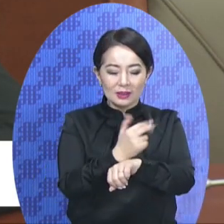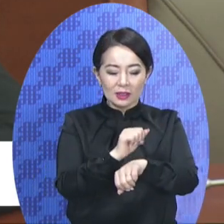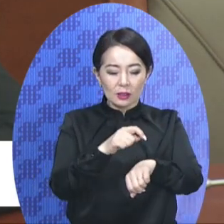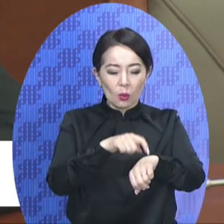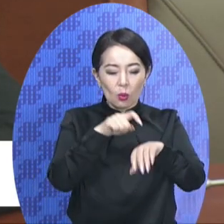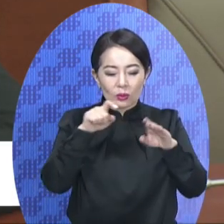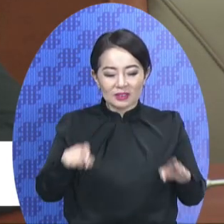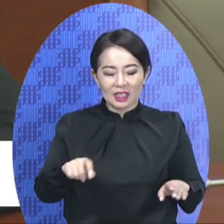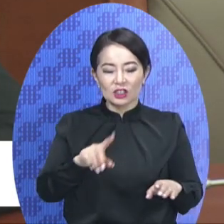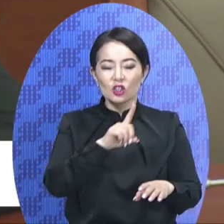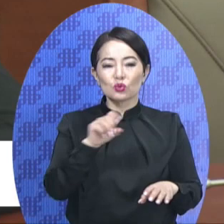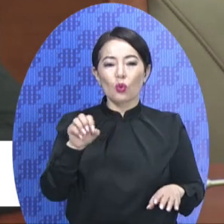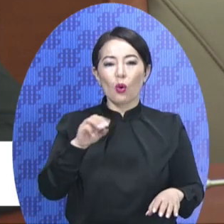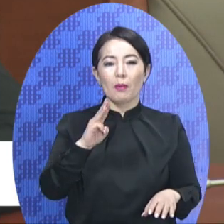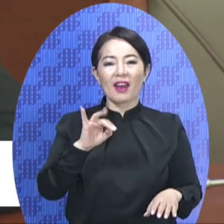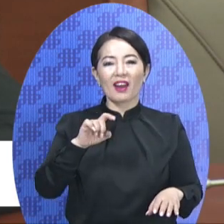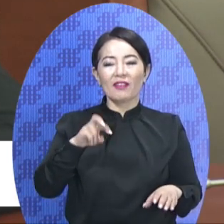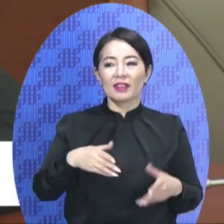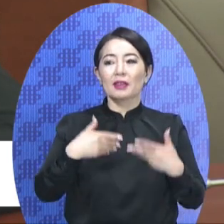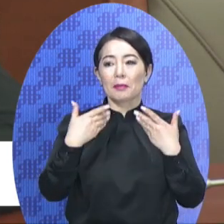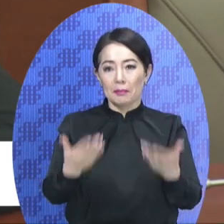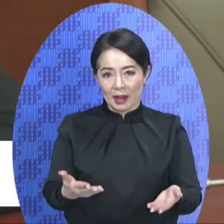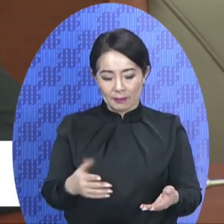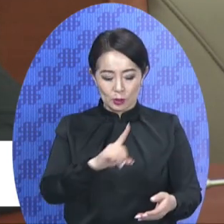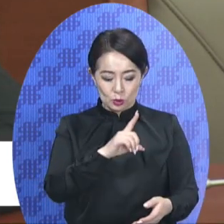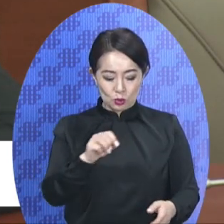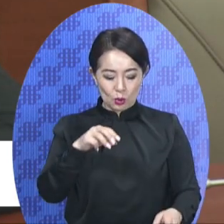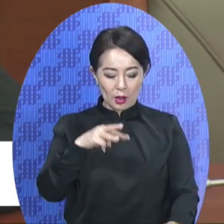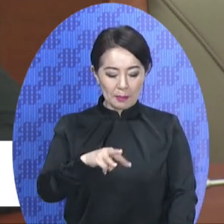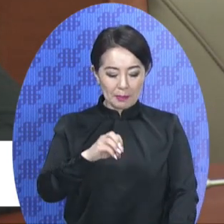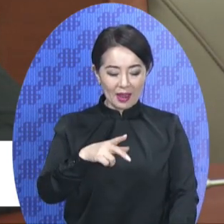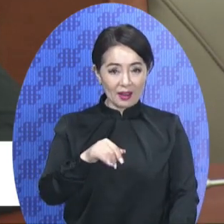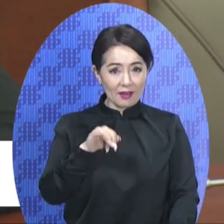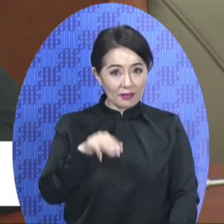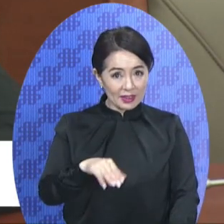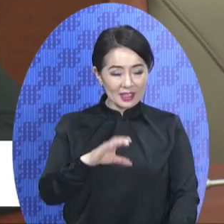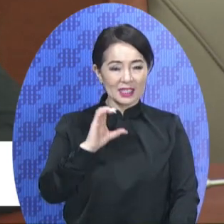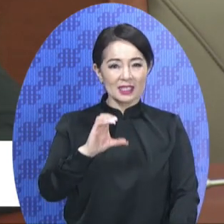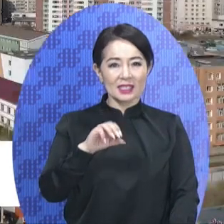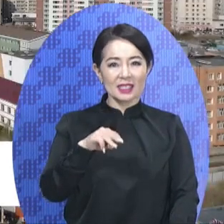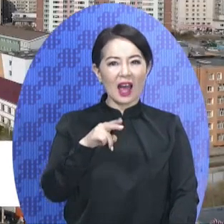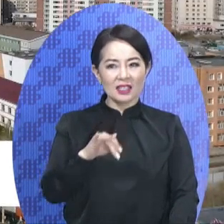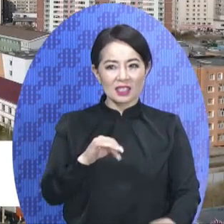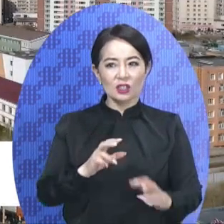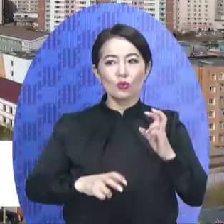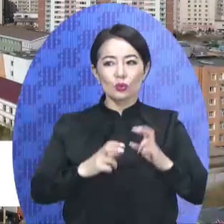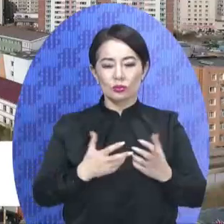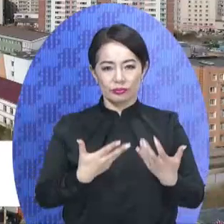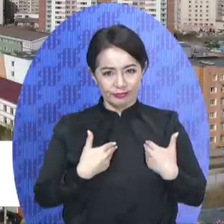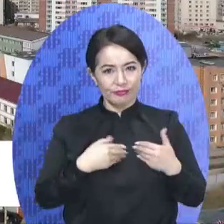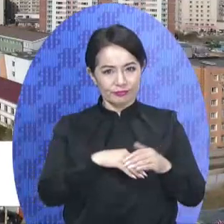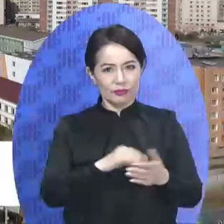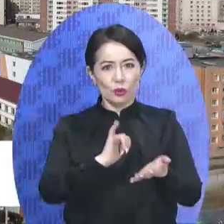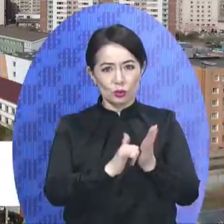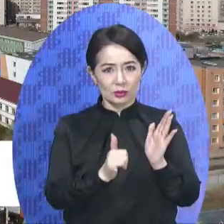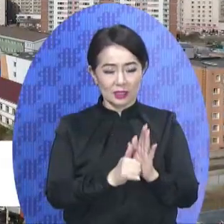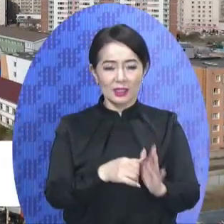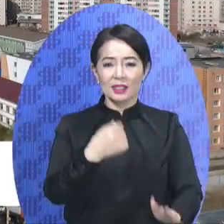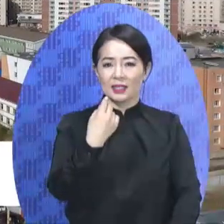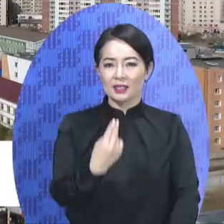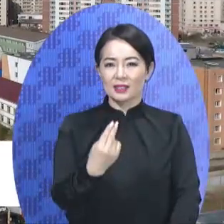батарей байх юм. Үндсэндээ бол 100 мегаваттын бид нэр одоо станцтай болж ийн гэсэн үг. Цэнэг хураагуурын